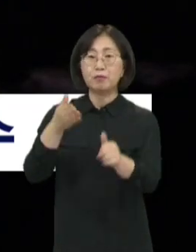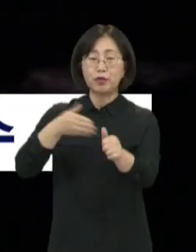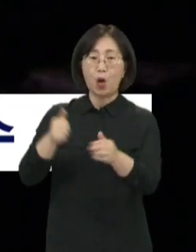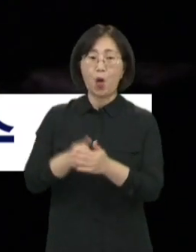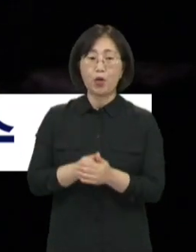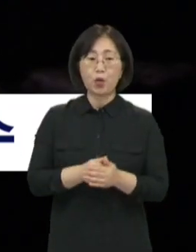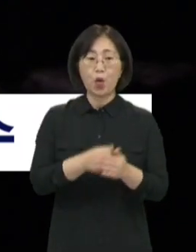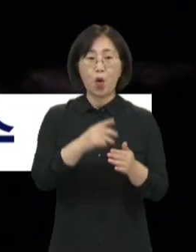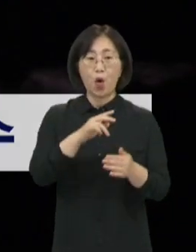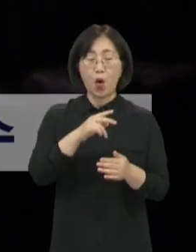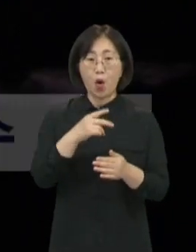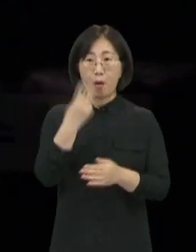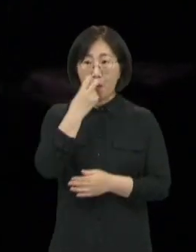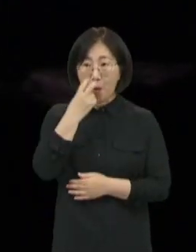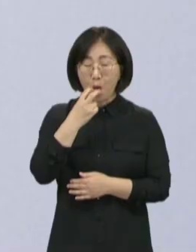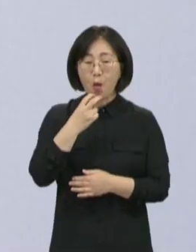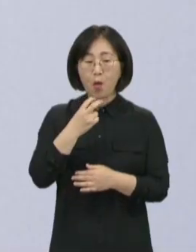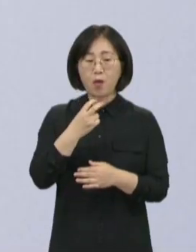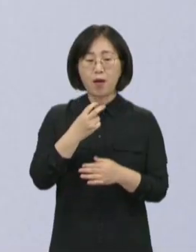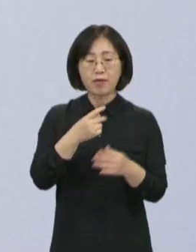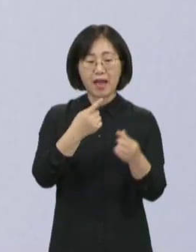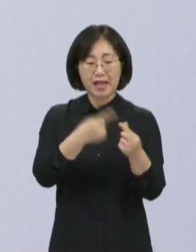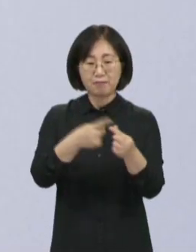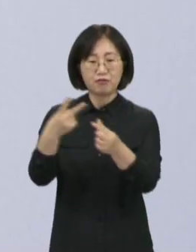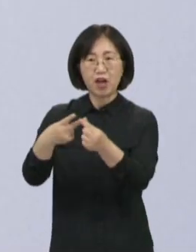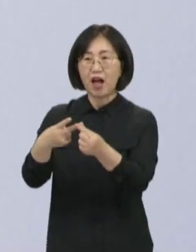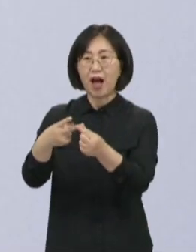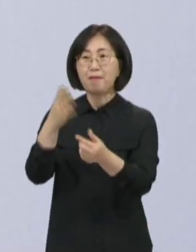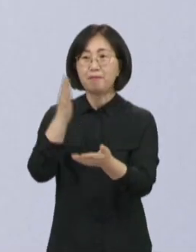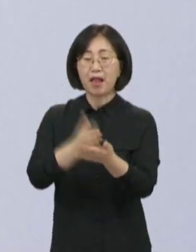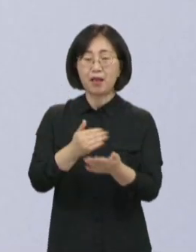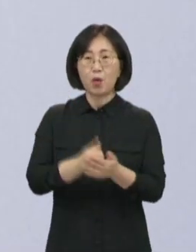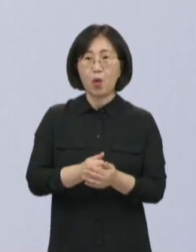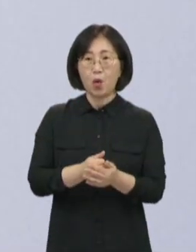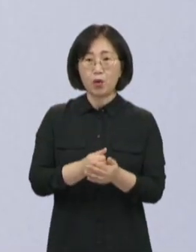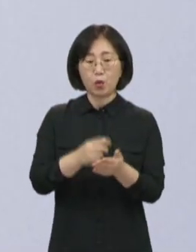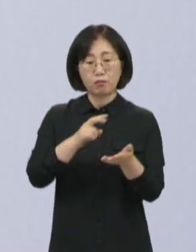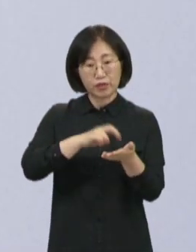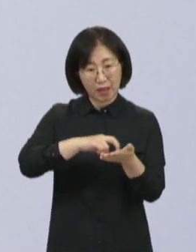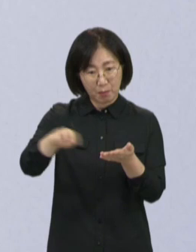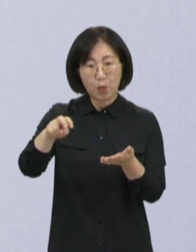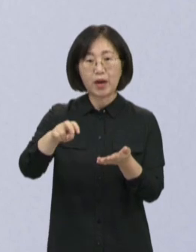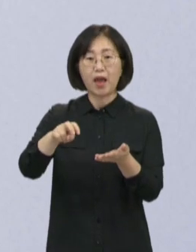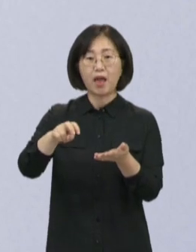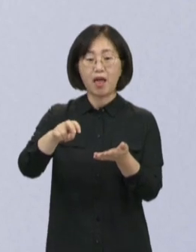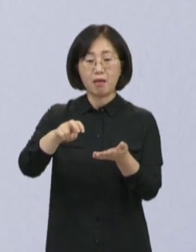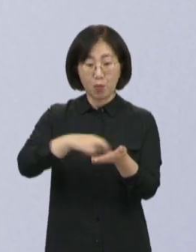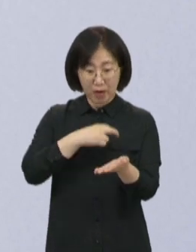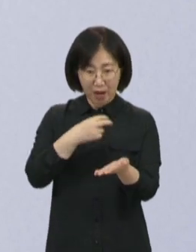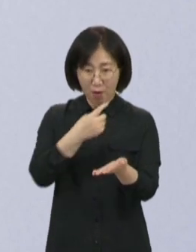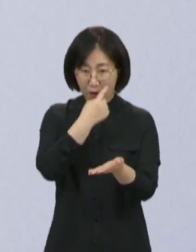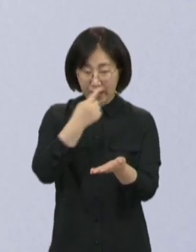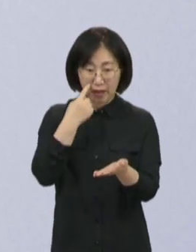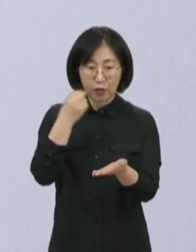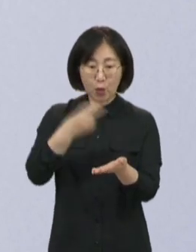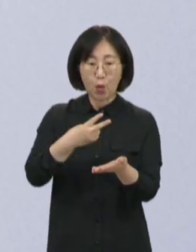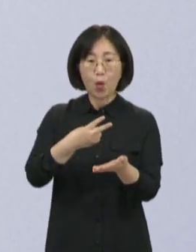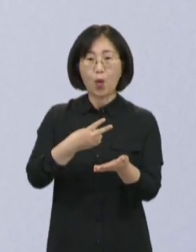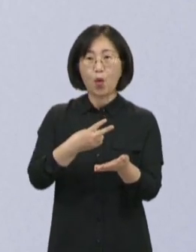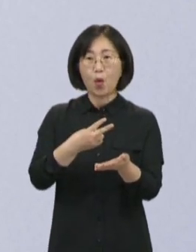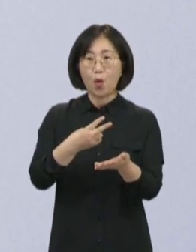설정을 하는 것도 중요합니다. 로그인할 때 문자를 보낸다든가 지문 인증 같은 것들을 추가적으로 하게 되면은 아이디